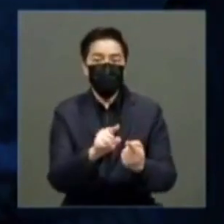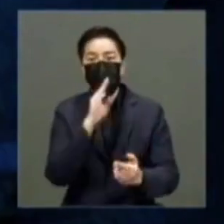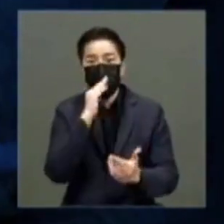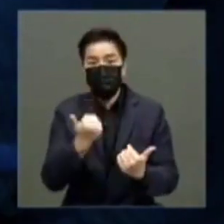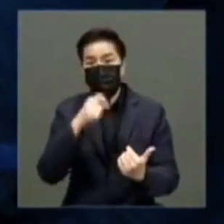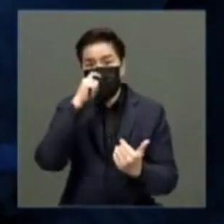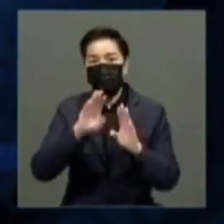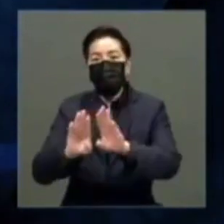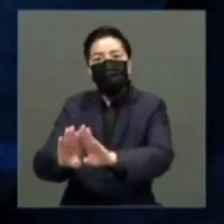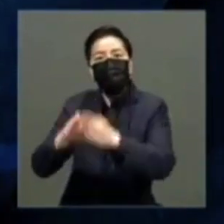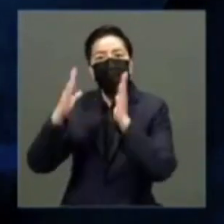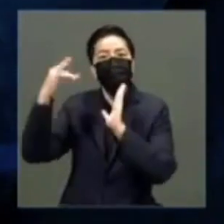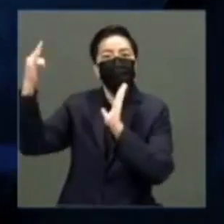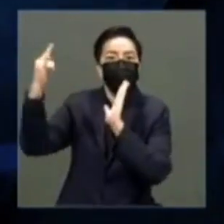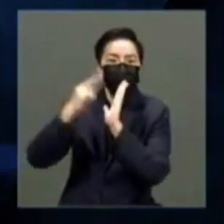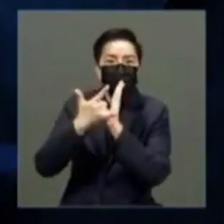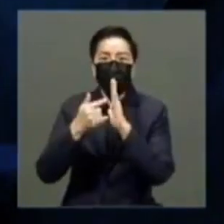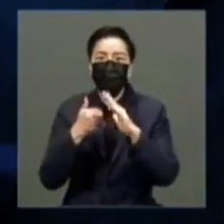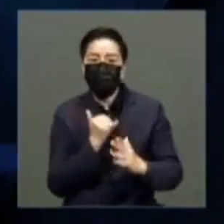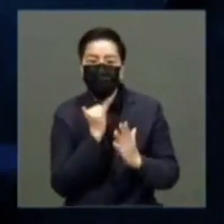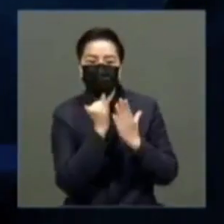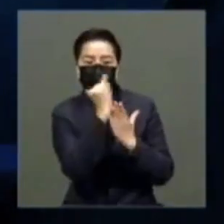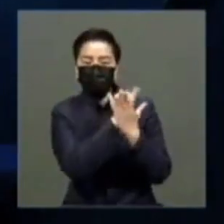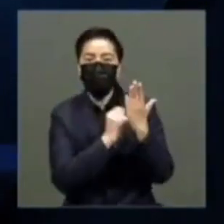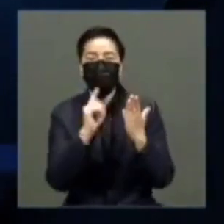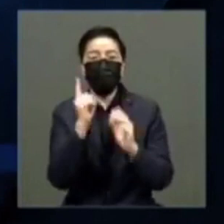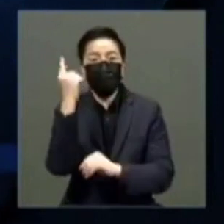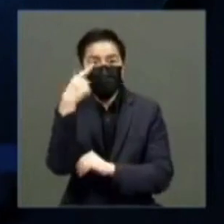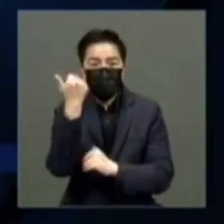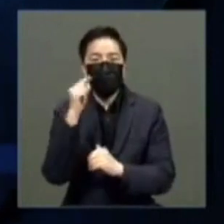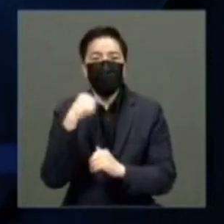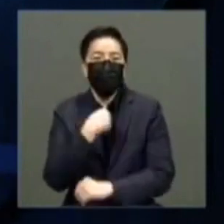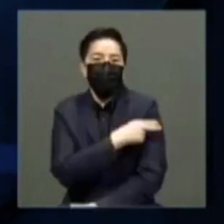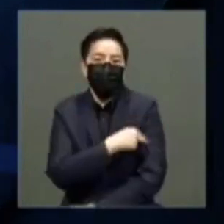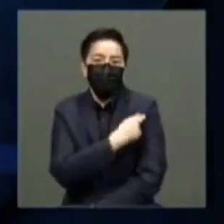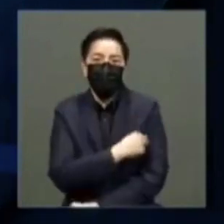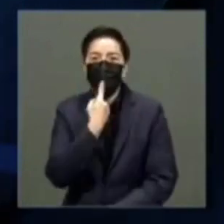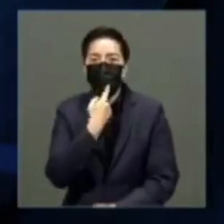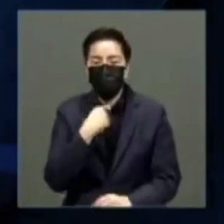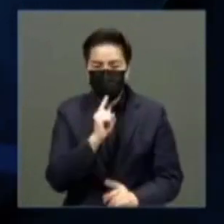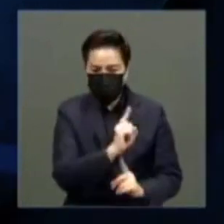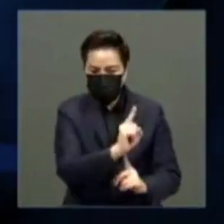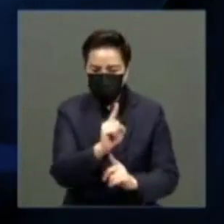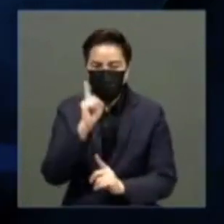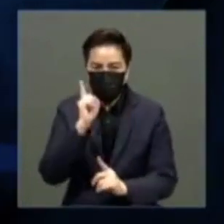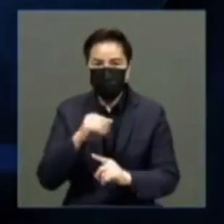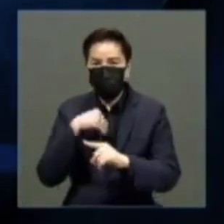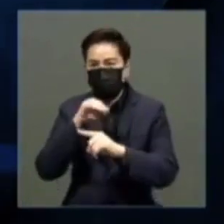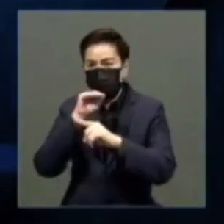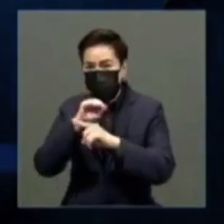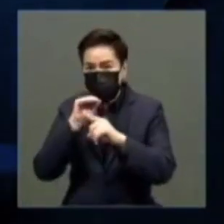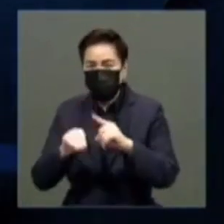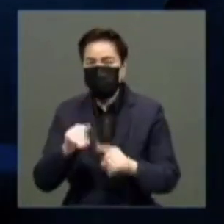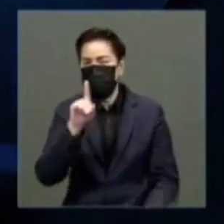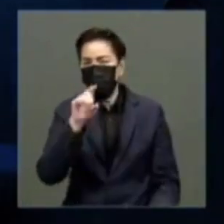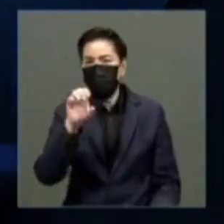จะเปิดประเทศอย่างปลอดภัยสาธารณสุขก็ตั้งเป้านะคะว่าเข็ม1เนี่ยต้องฉีดให้ได้100ล้านในเดือนพฤ